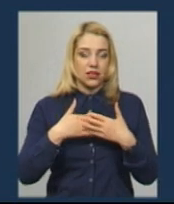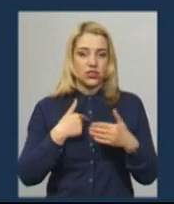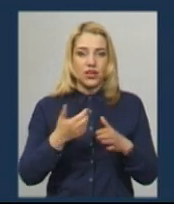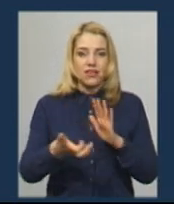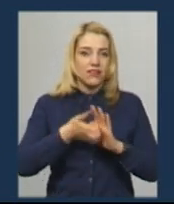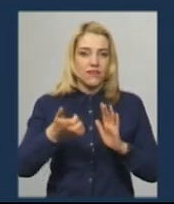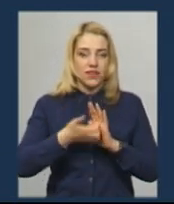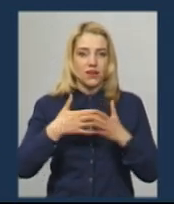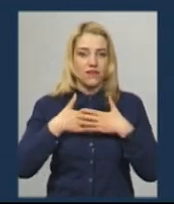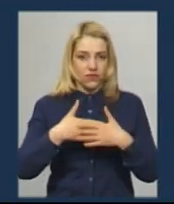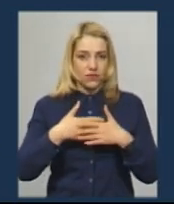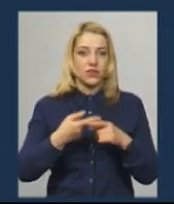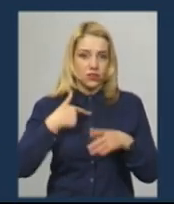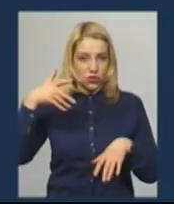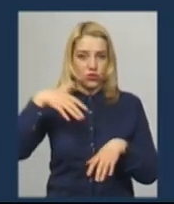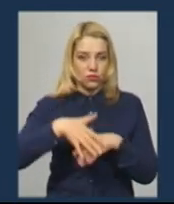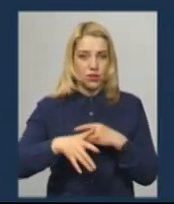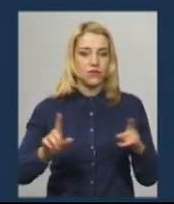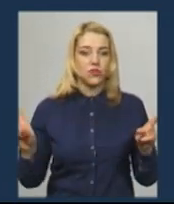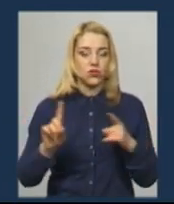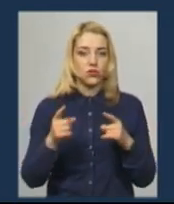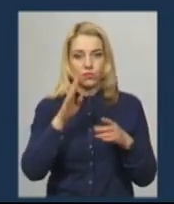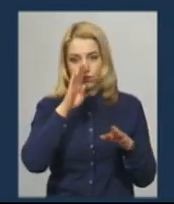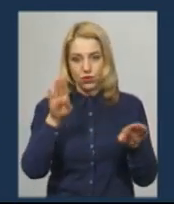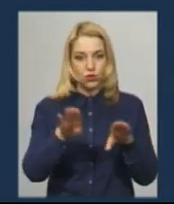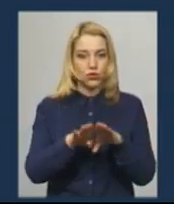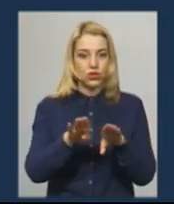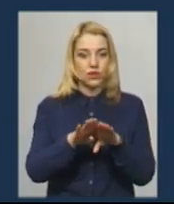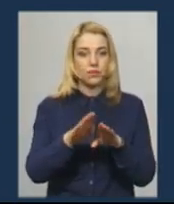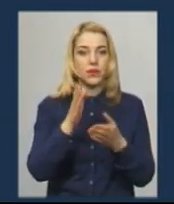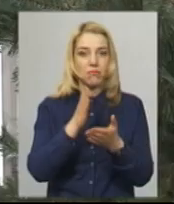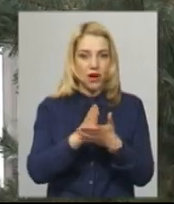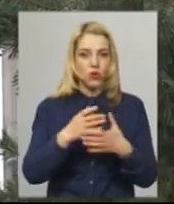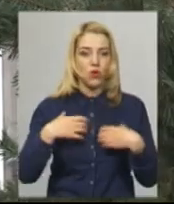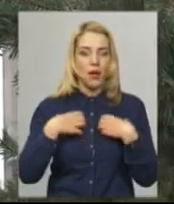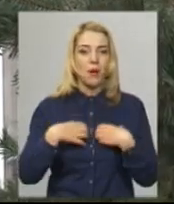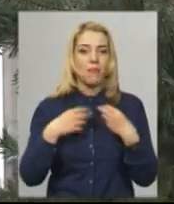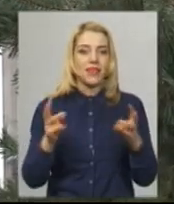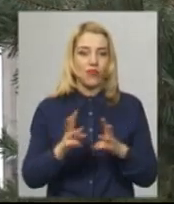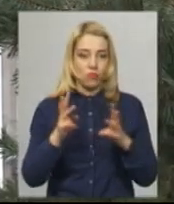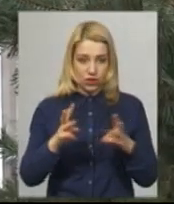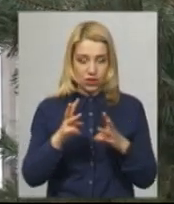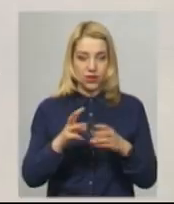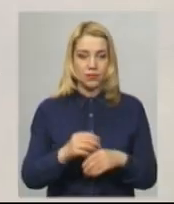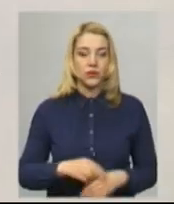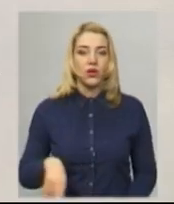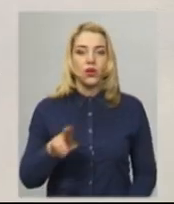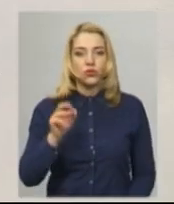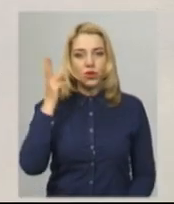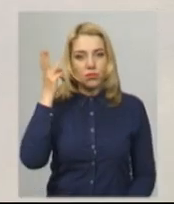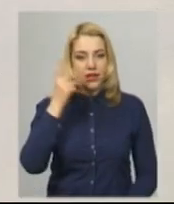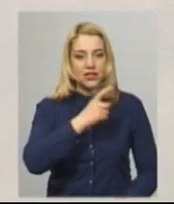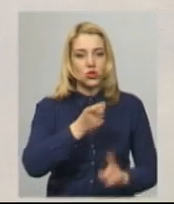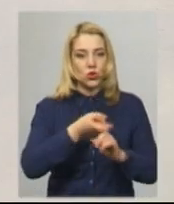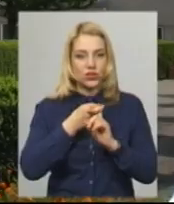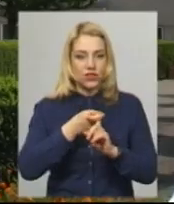важко дихати і вже я тоді зрозумів, що скоріше всього маю пневмонію. До Хмельницької інфекції Ківатрас приїхав сам на